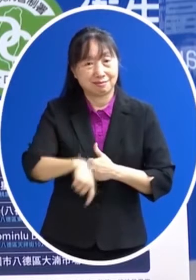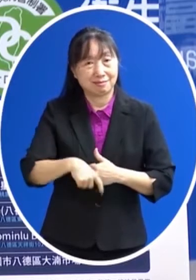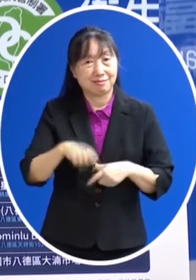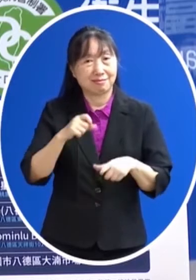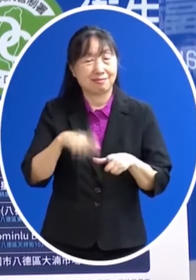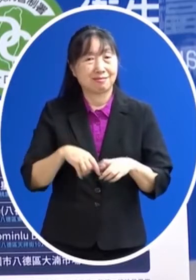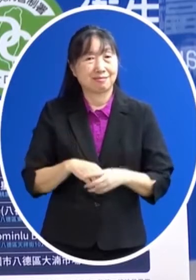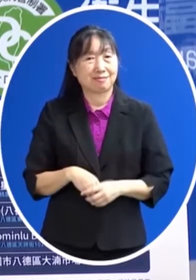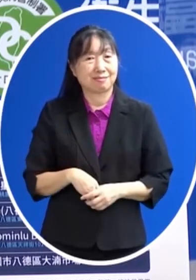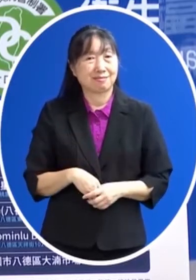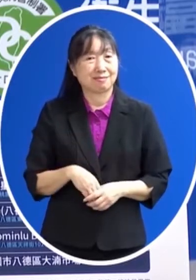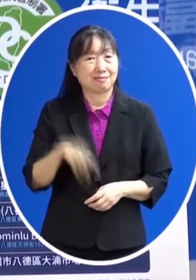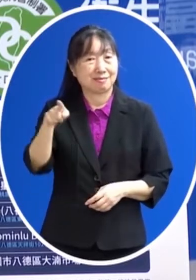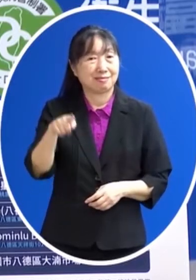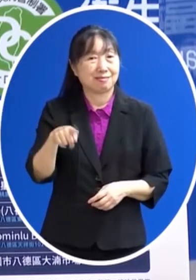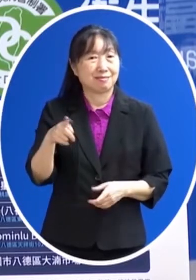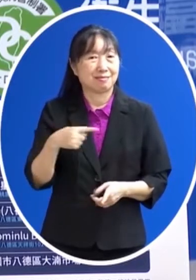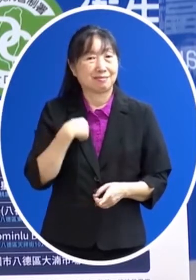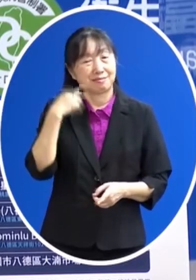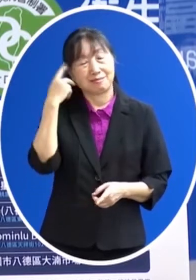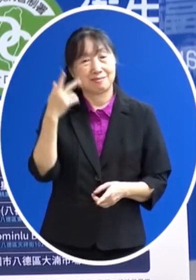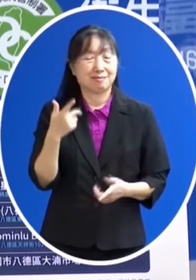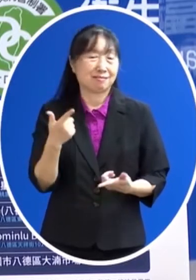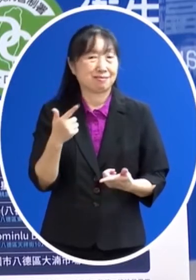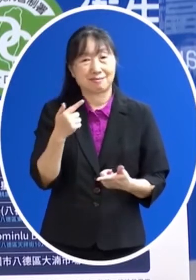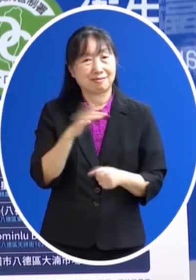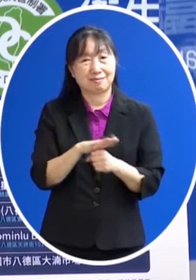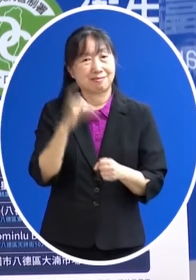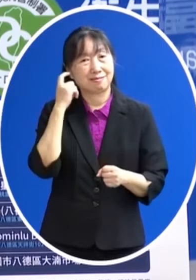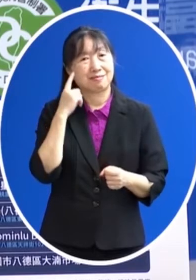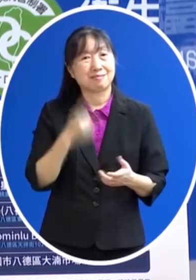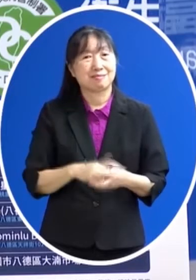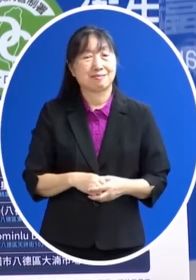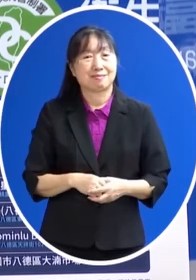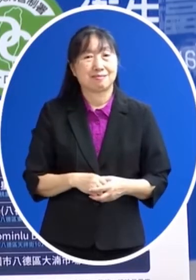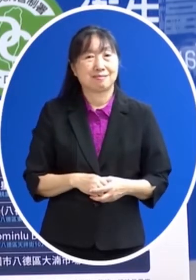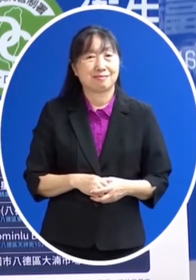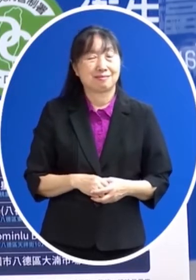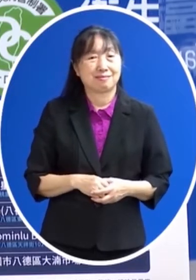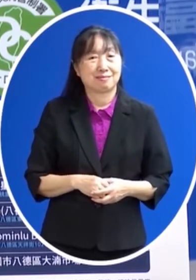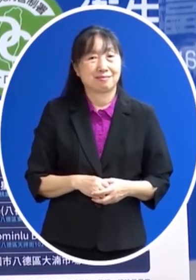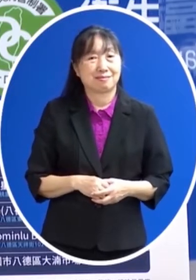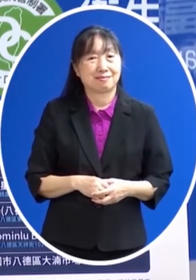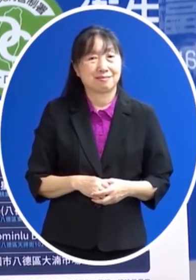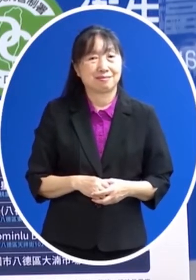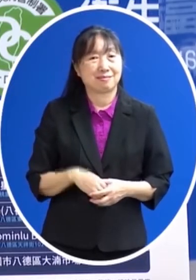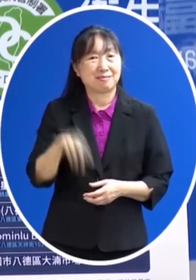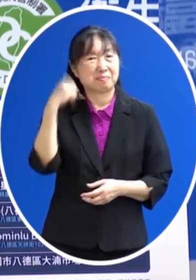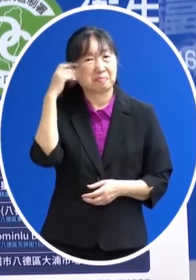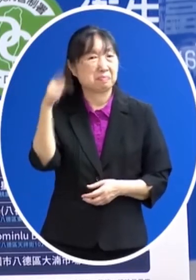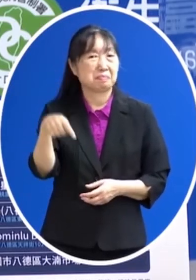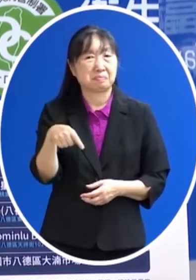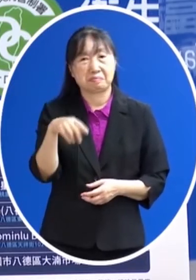可能会对我这样的讲法不是很满意了哈。但是我觉得这个好像那个不像也好了，